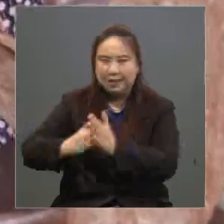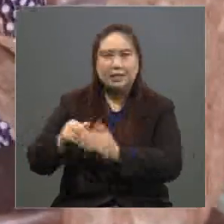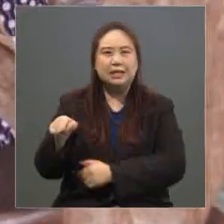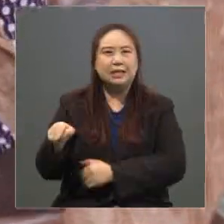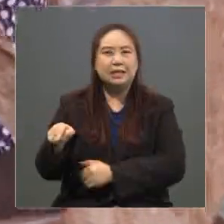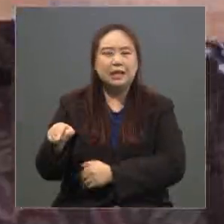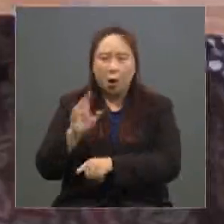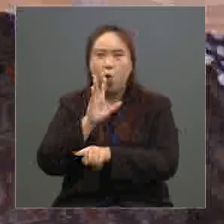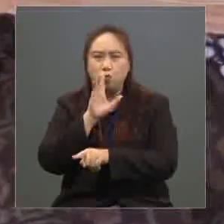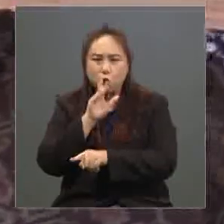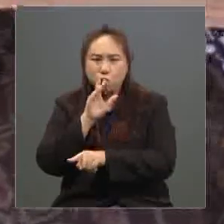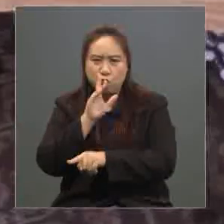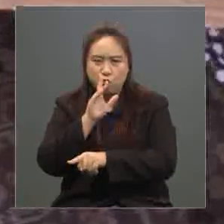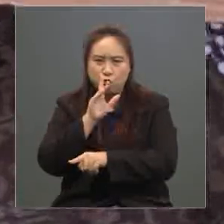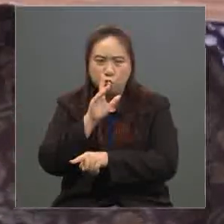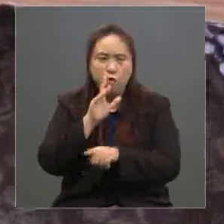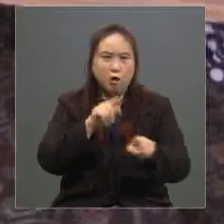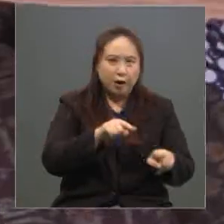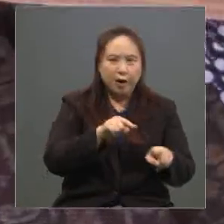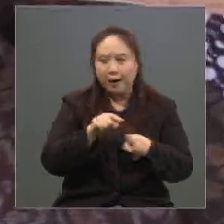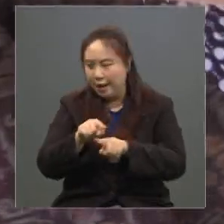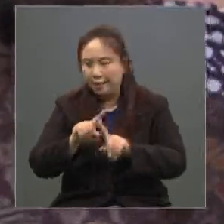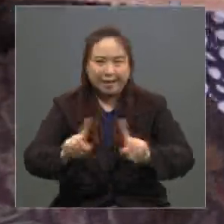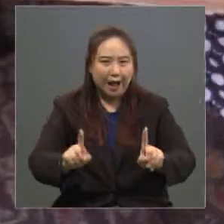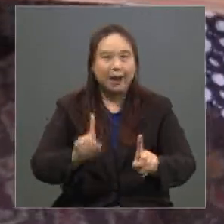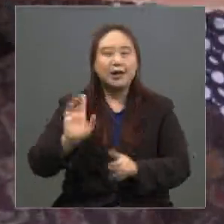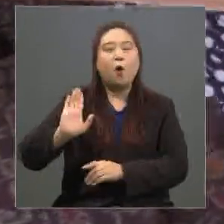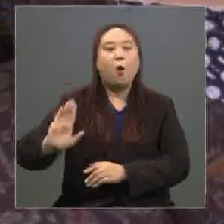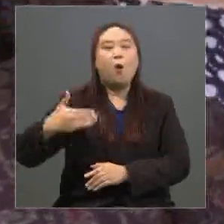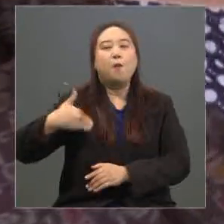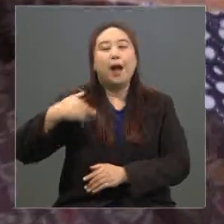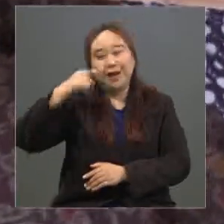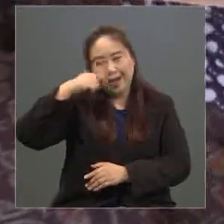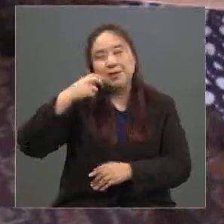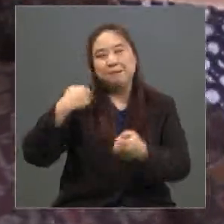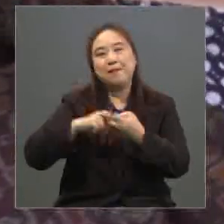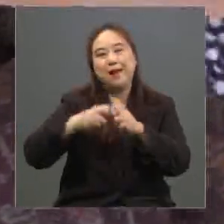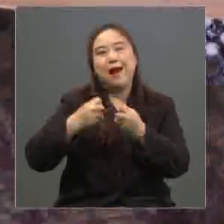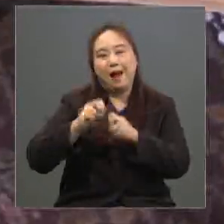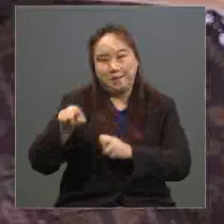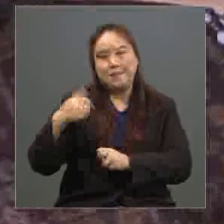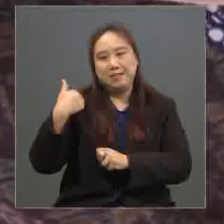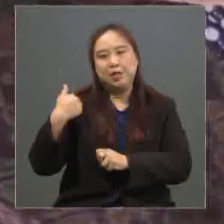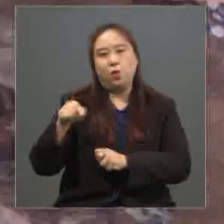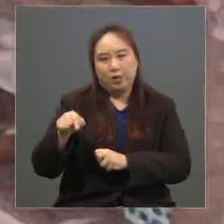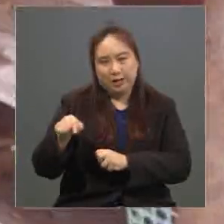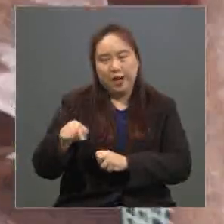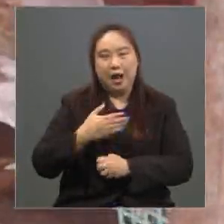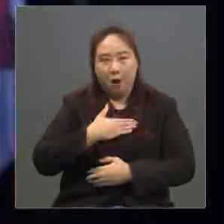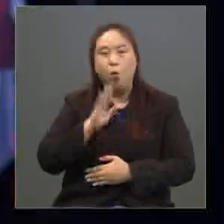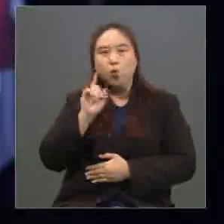พูแต่มันชมพูต่างกันนี่มันคือปัญหาของผ้าไทยในบางครั้งนะคะเพราะฉะนั้นมันต้องมีทั้งความเข้